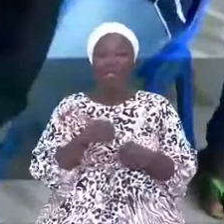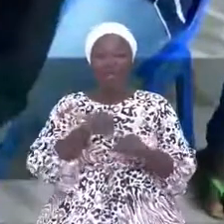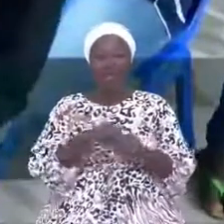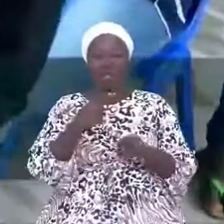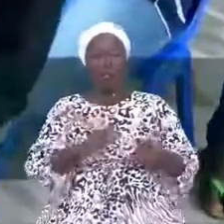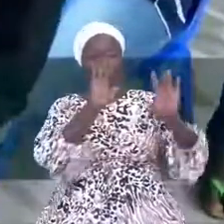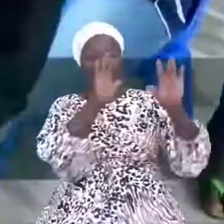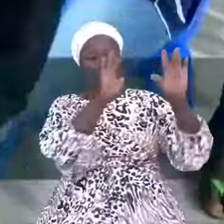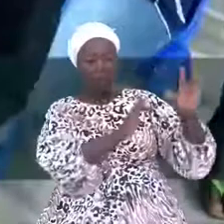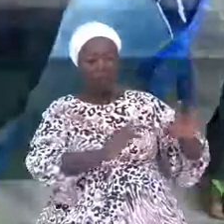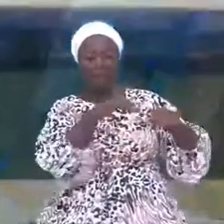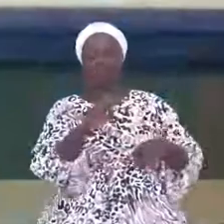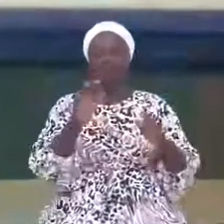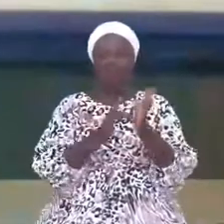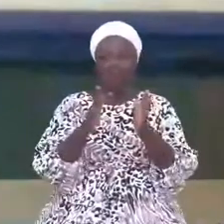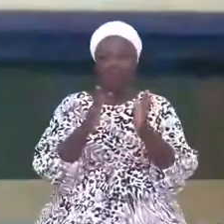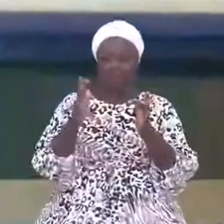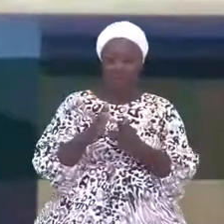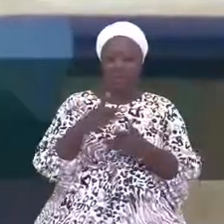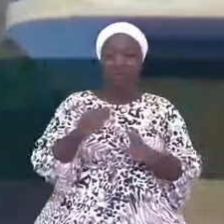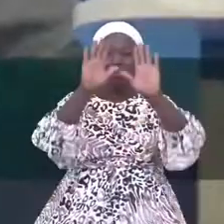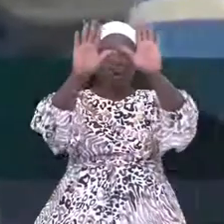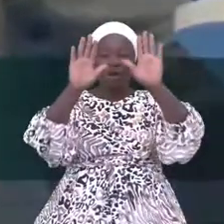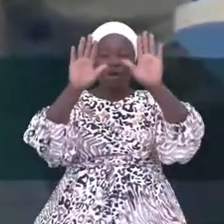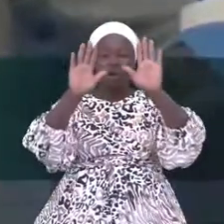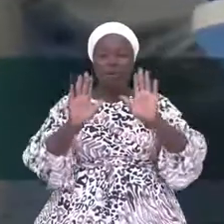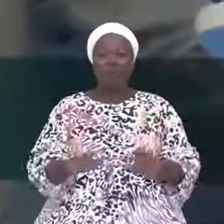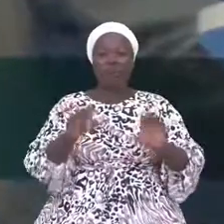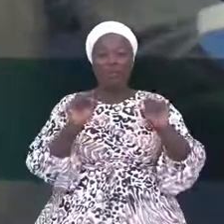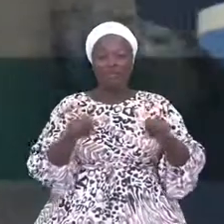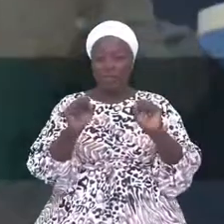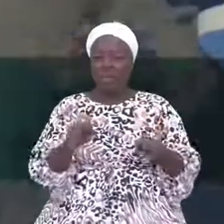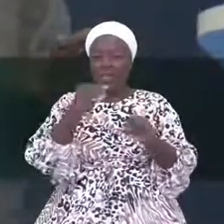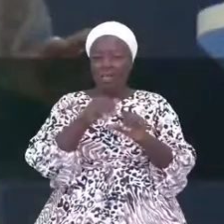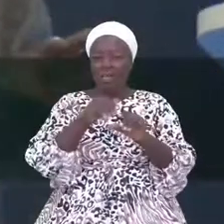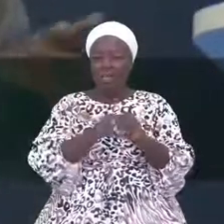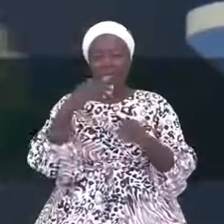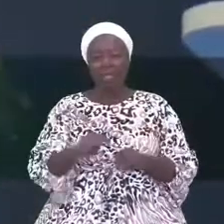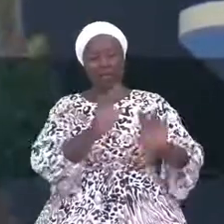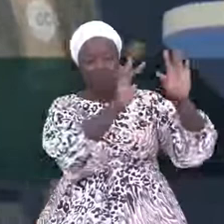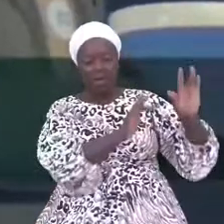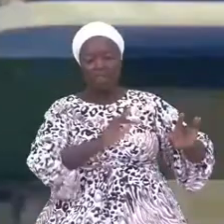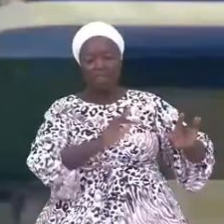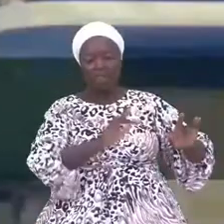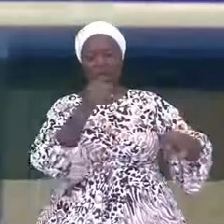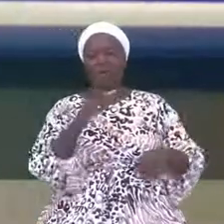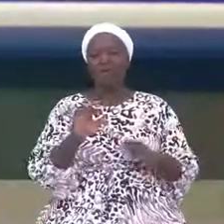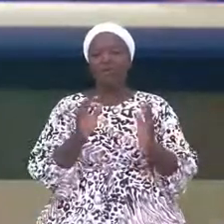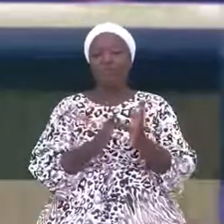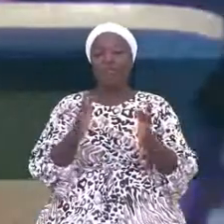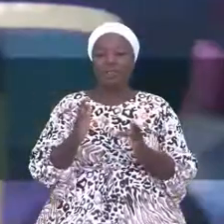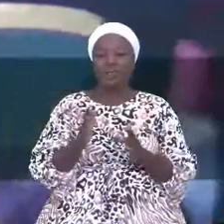les possibilités miraculeuses dans la miséricorde de Jésus. Les possibilités miraculeuses,